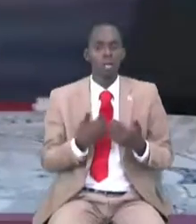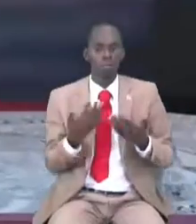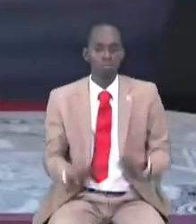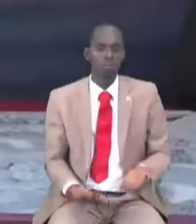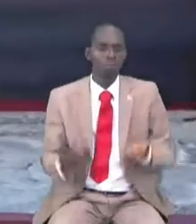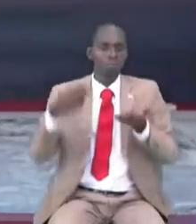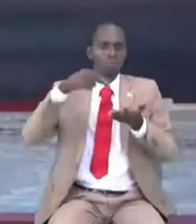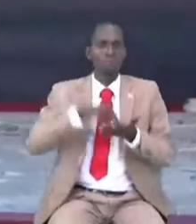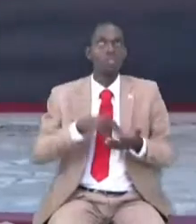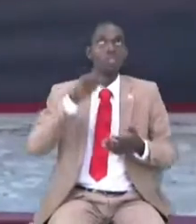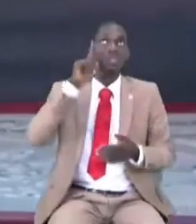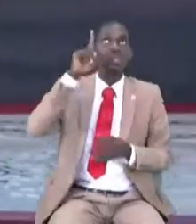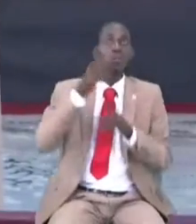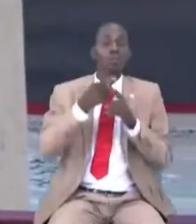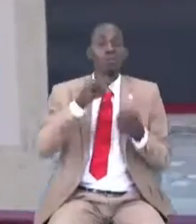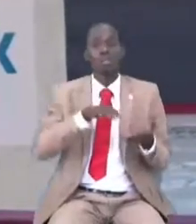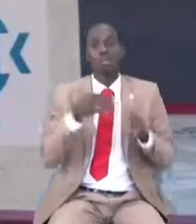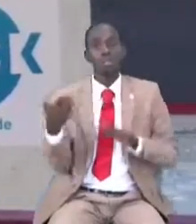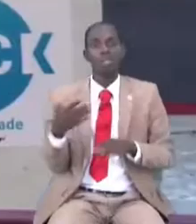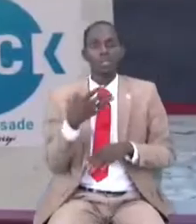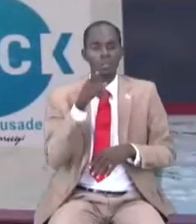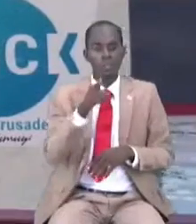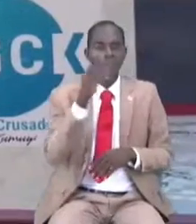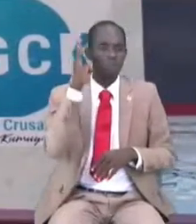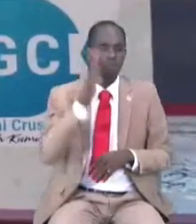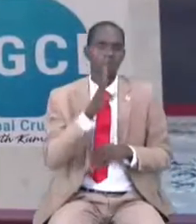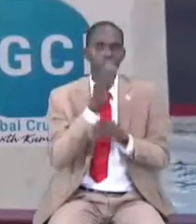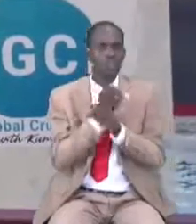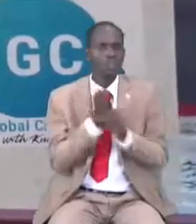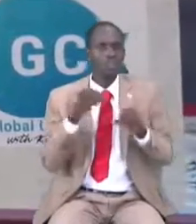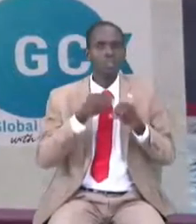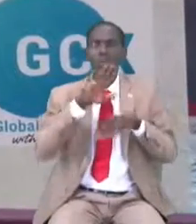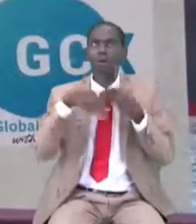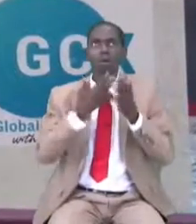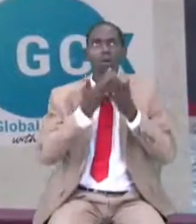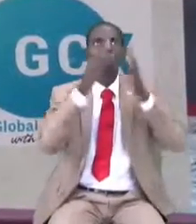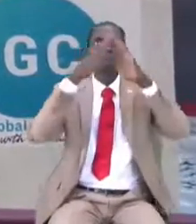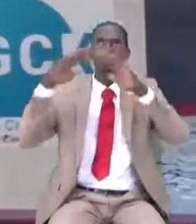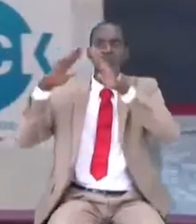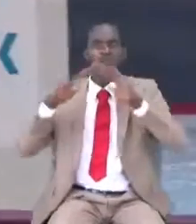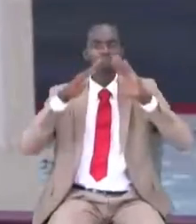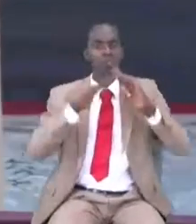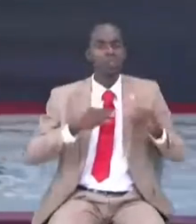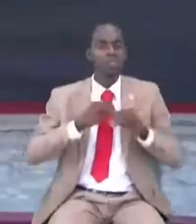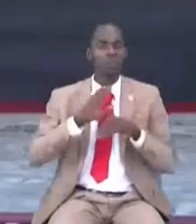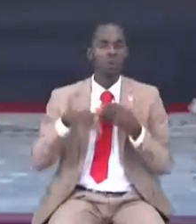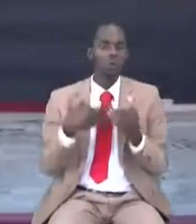n'importe quelle communauté, dans n'importe quelle tribu, n'importe quelle nation, n'importe quelle dénomination,